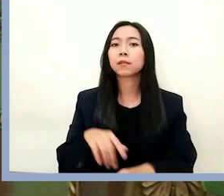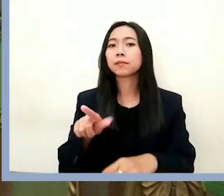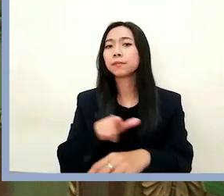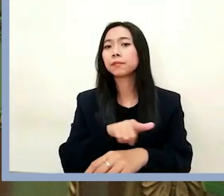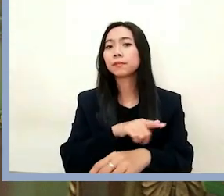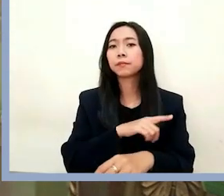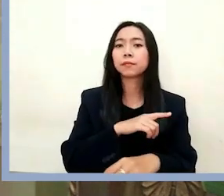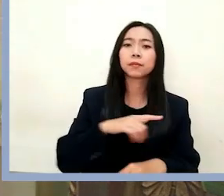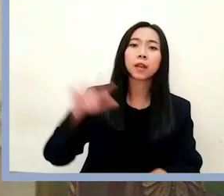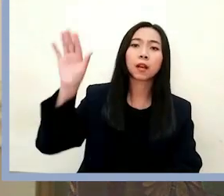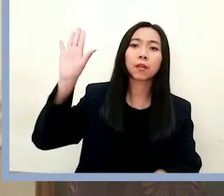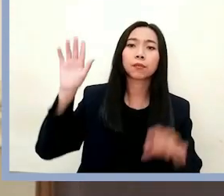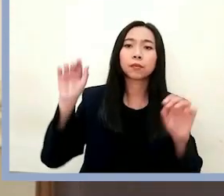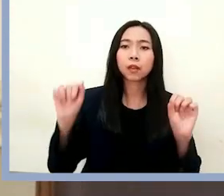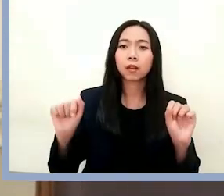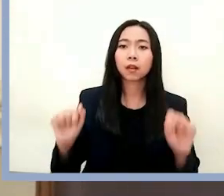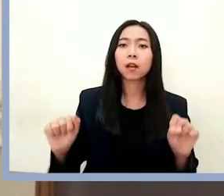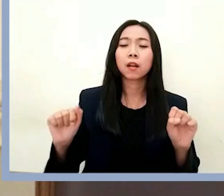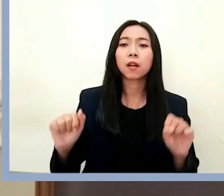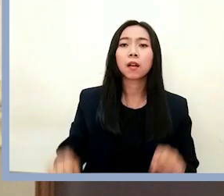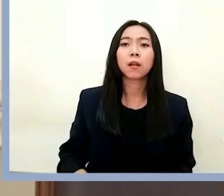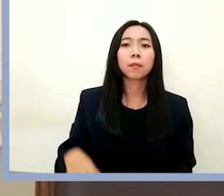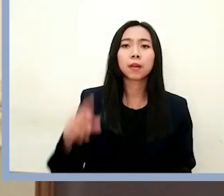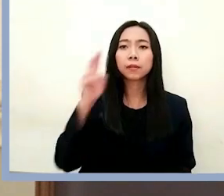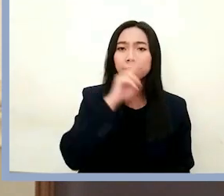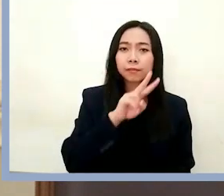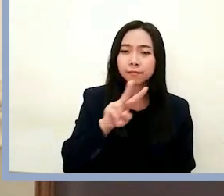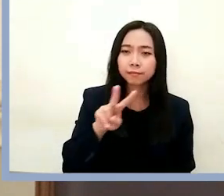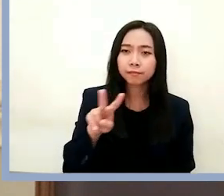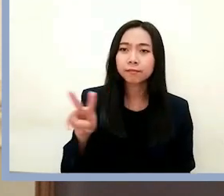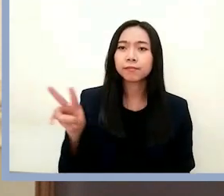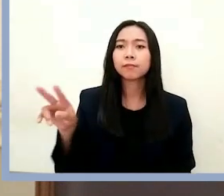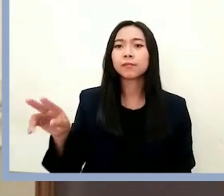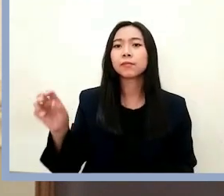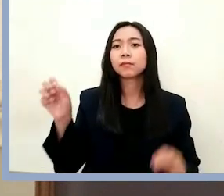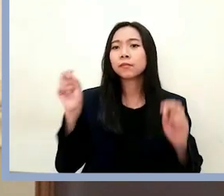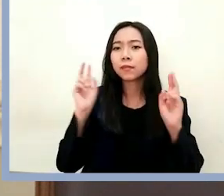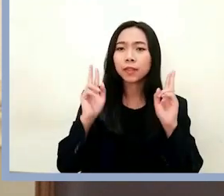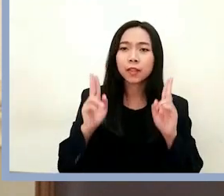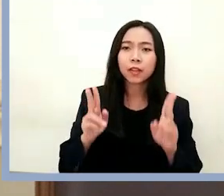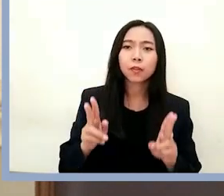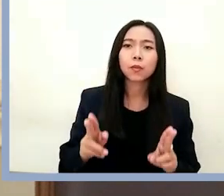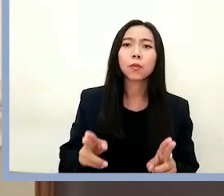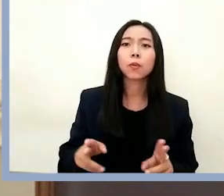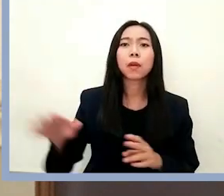selagi engkau dapat ditemui